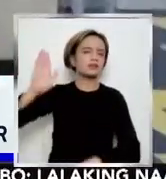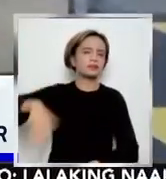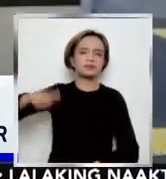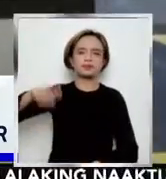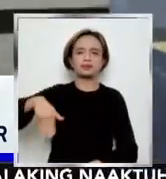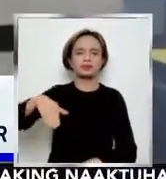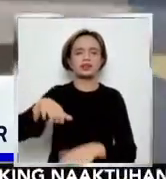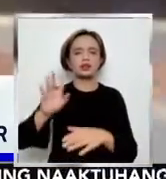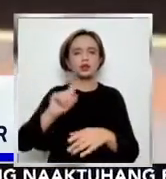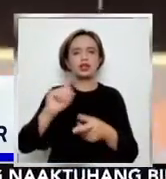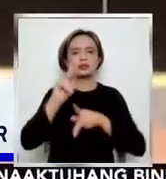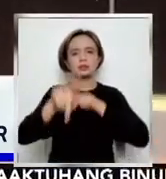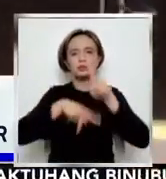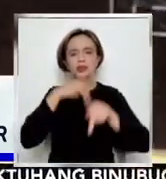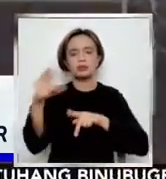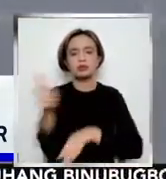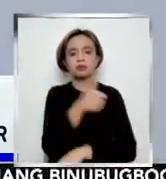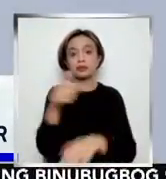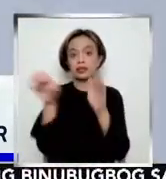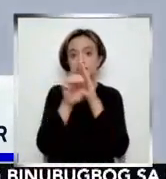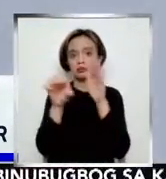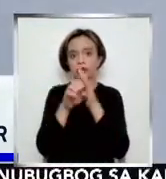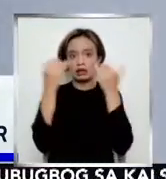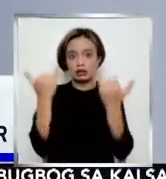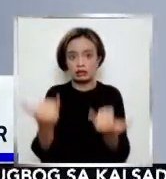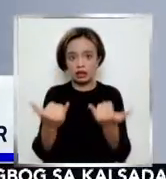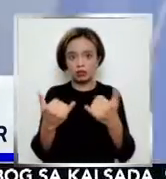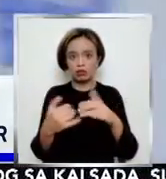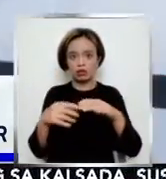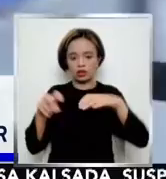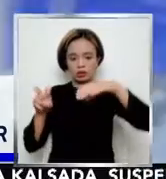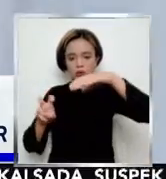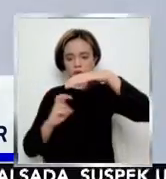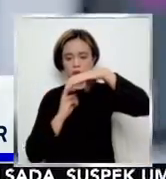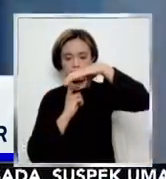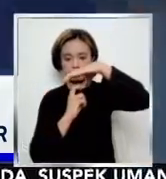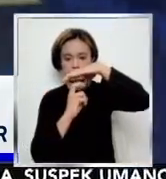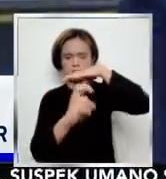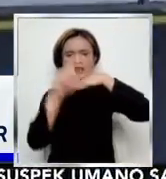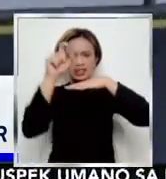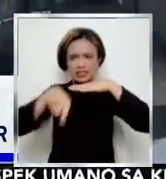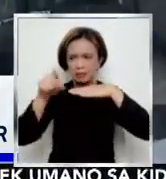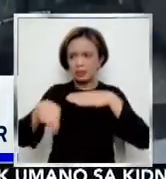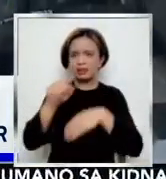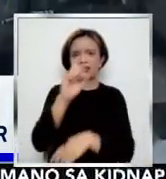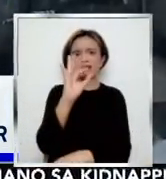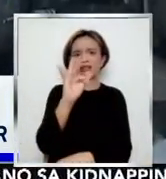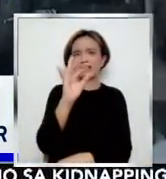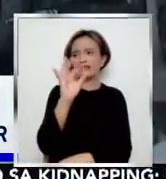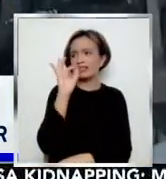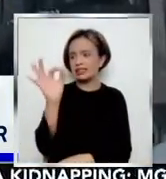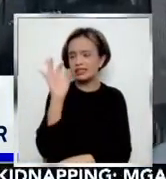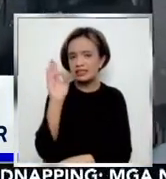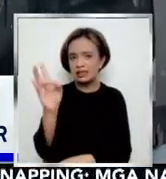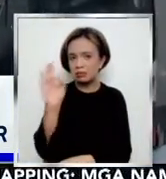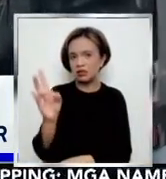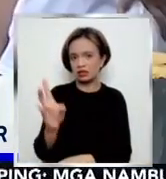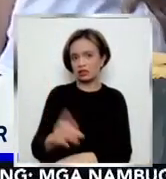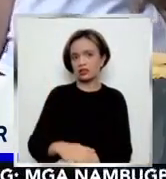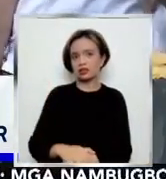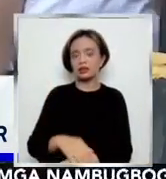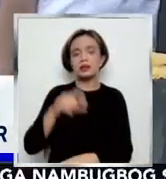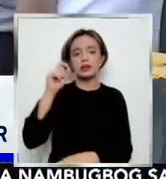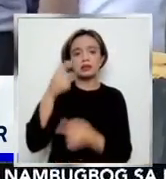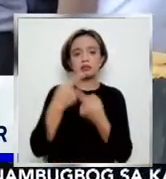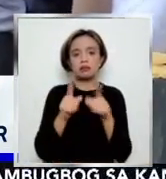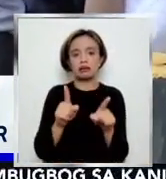Ang subway halimbawa na ngayon palang itinatayo, dapat sana'y noong 1970s pa ginawa. Hindi na nakahabol ang pampublikong transportasyon